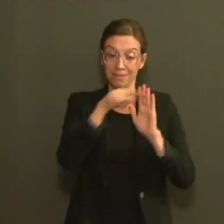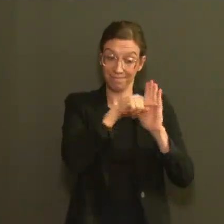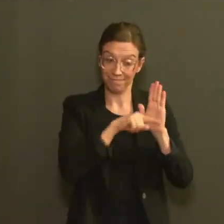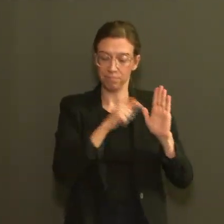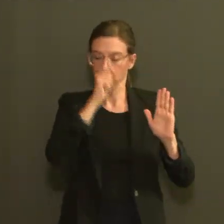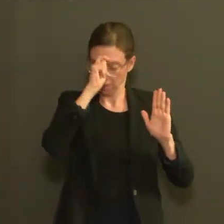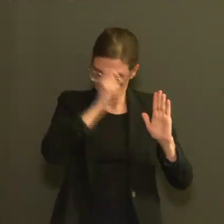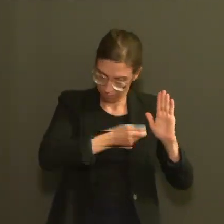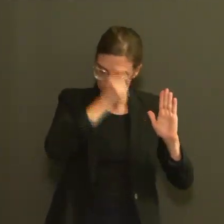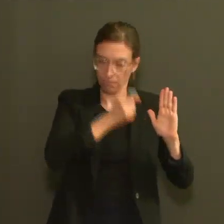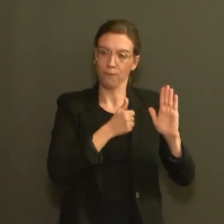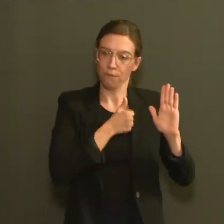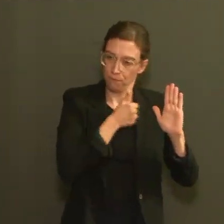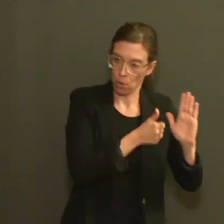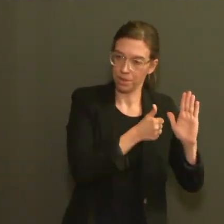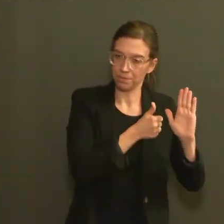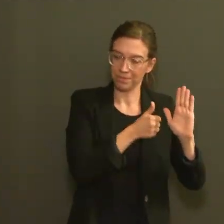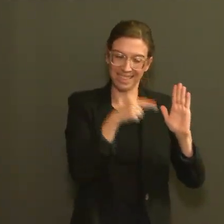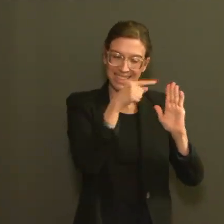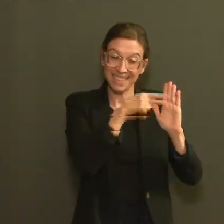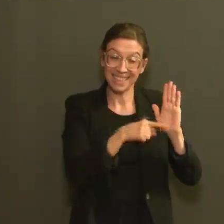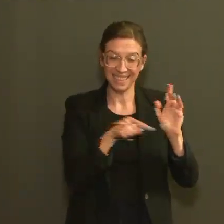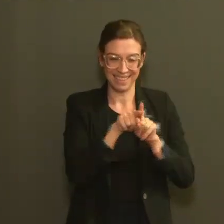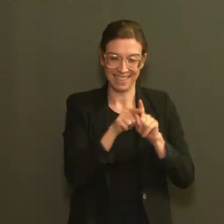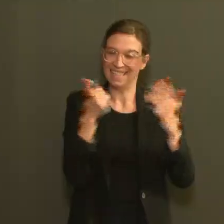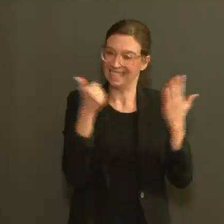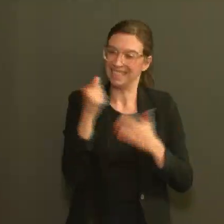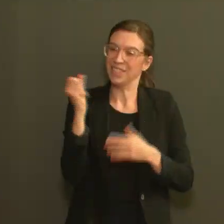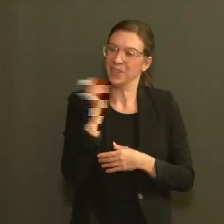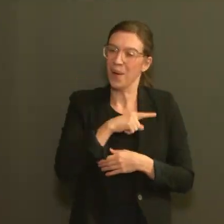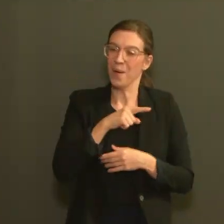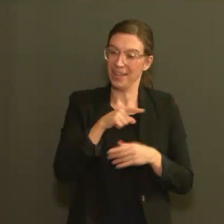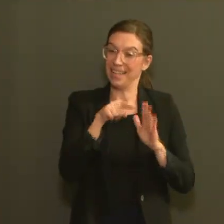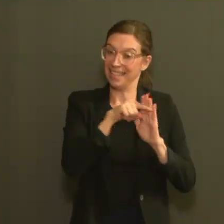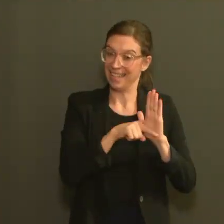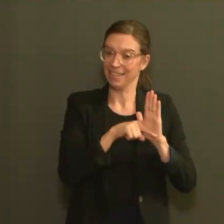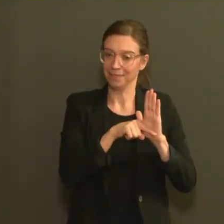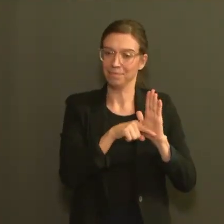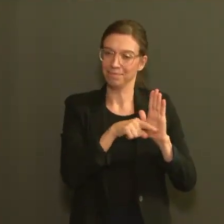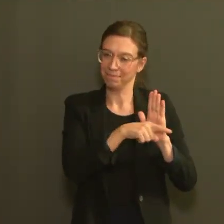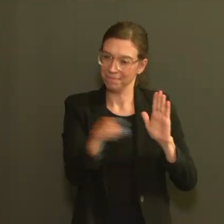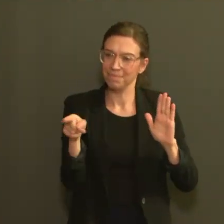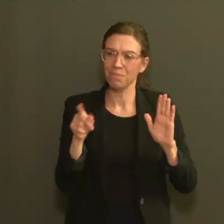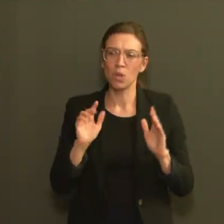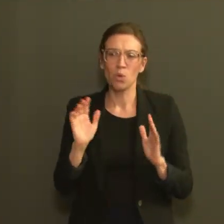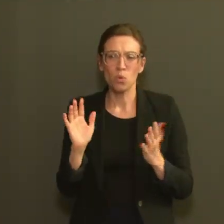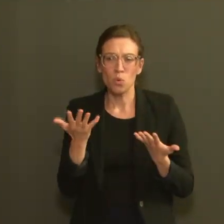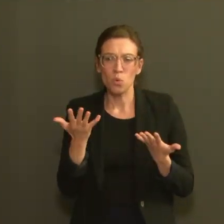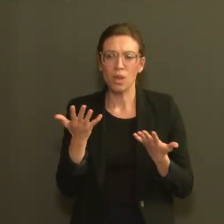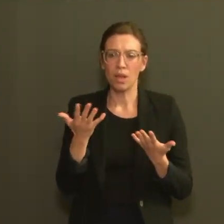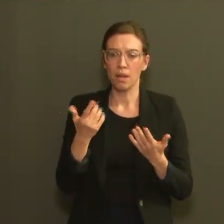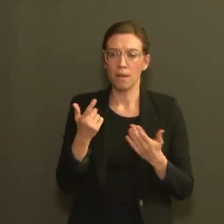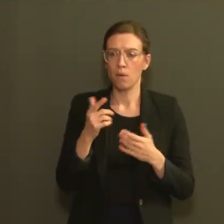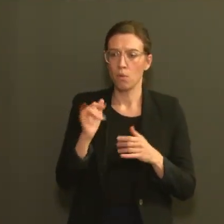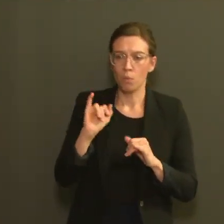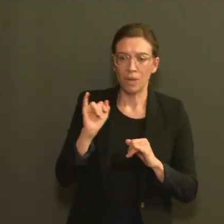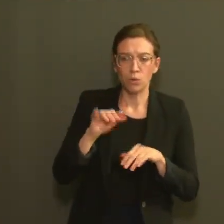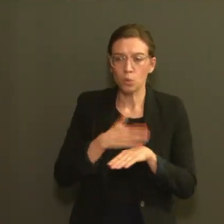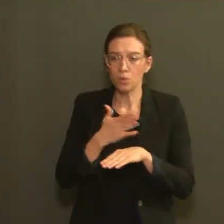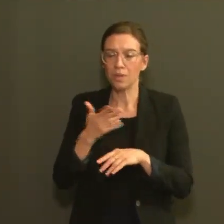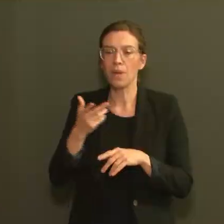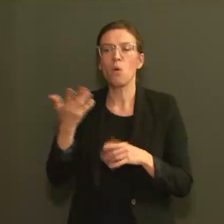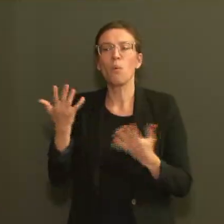gouden basisregels. Vele besmettingen vinden nog steeds plaats in de privésfeer. En alleen met het respect voor